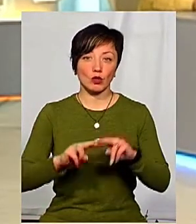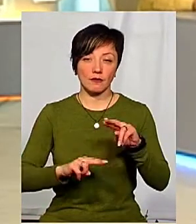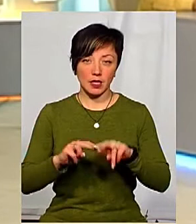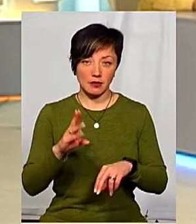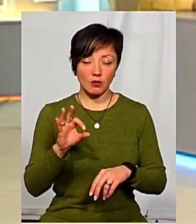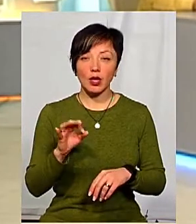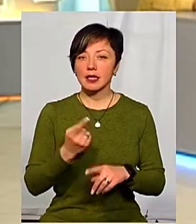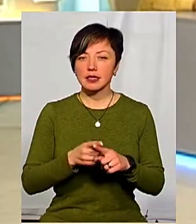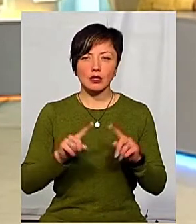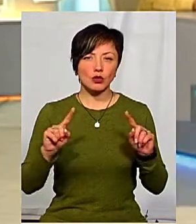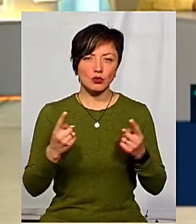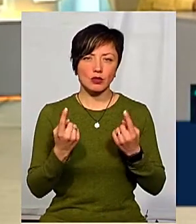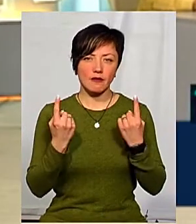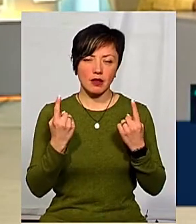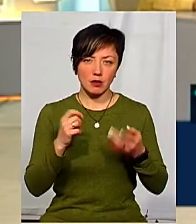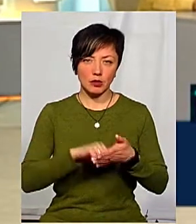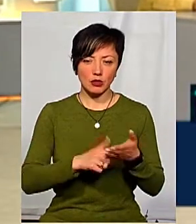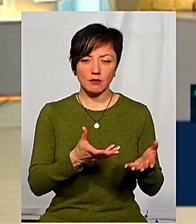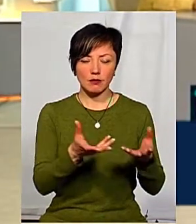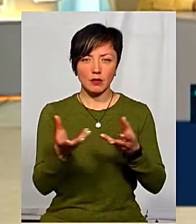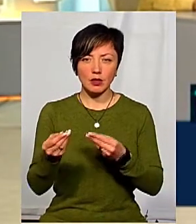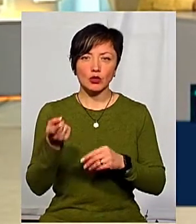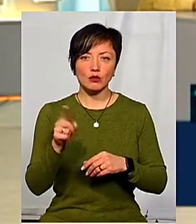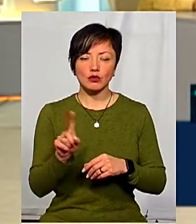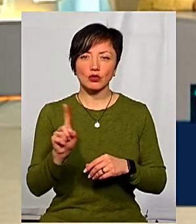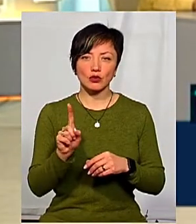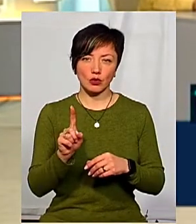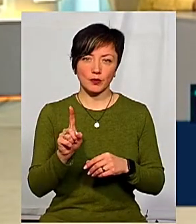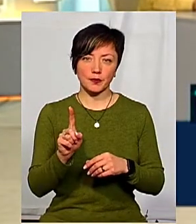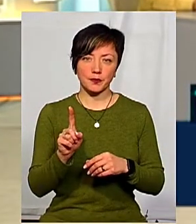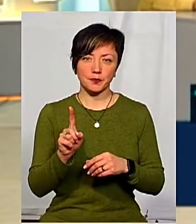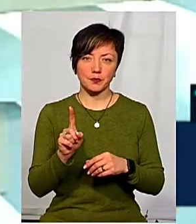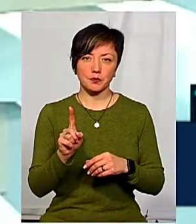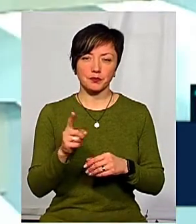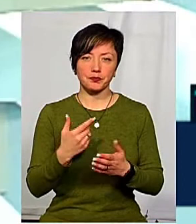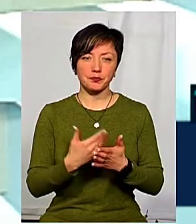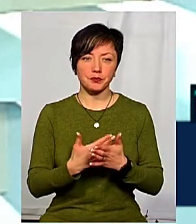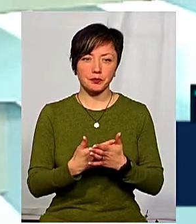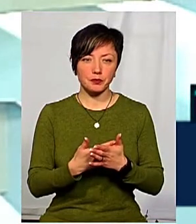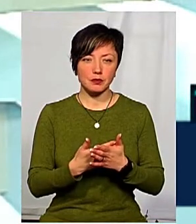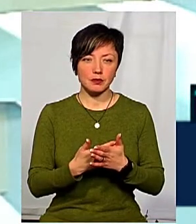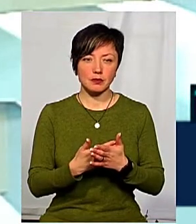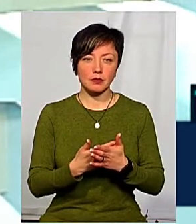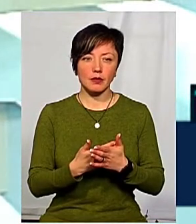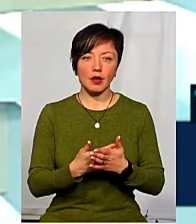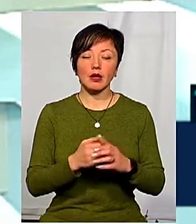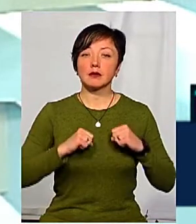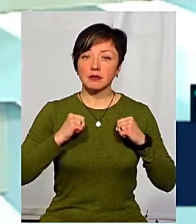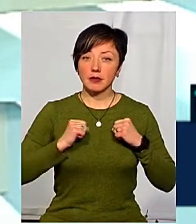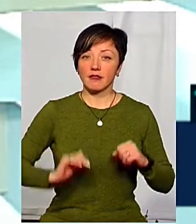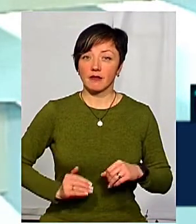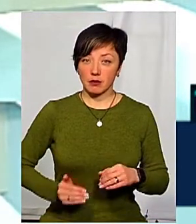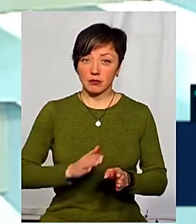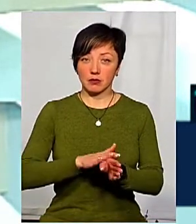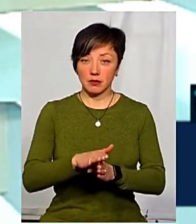І, звичайно, це не дуже великий фактор, який вплинув, тому що, скажімо, добросовісний